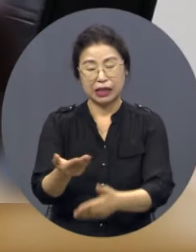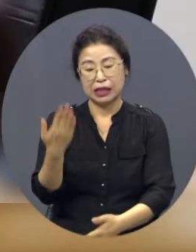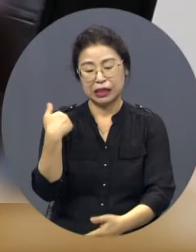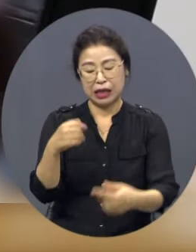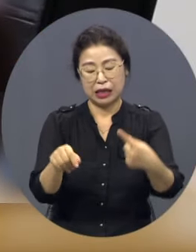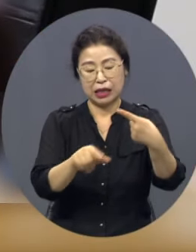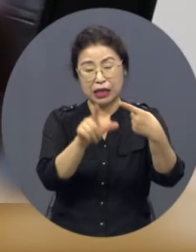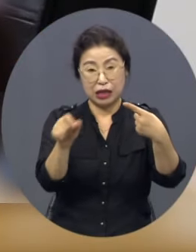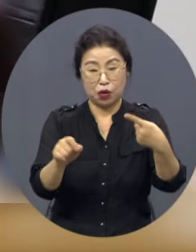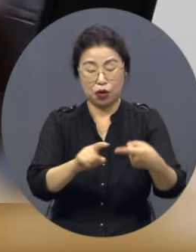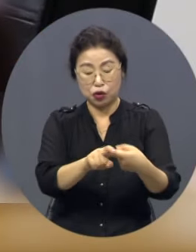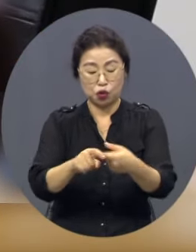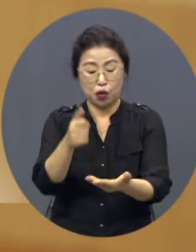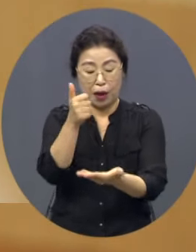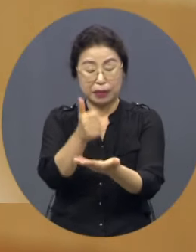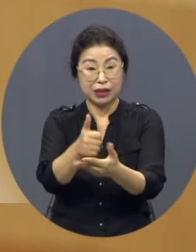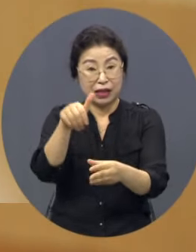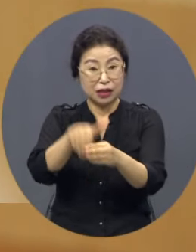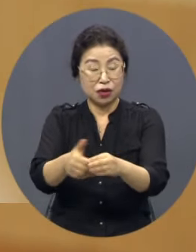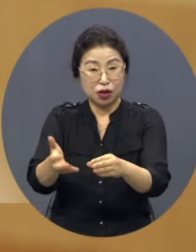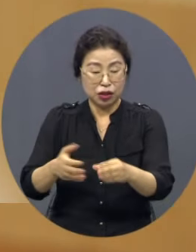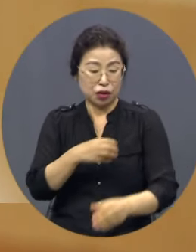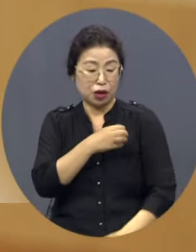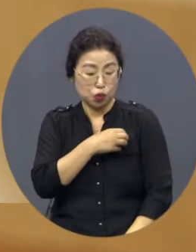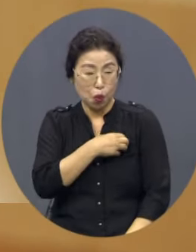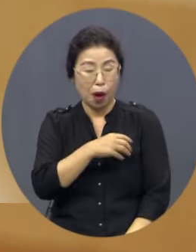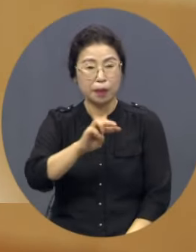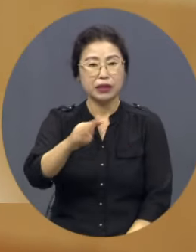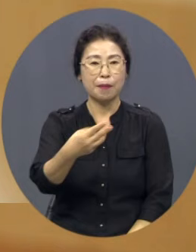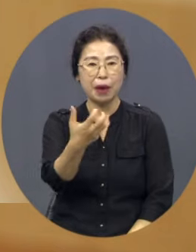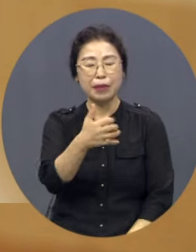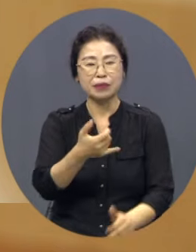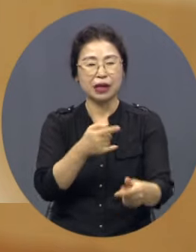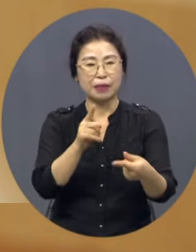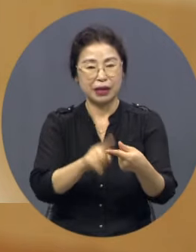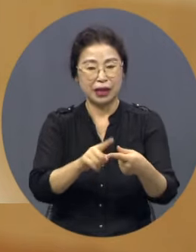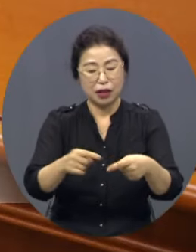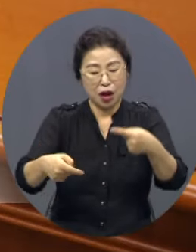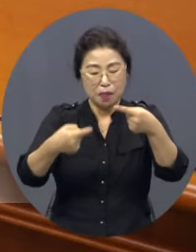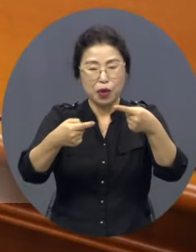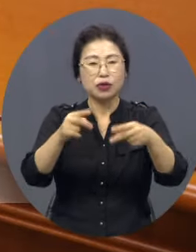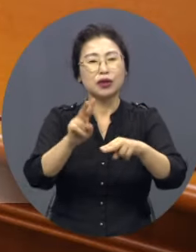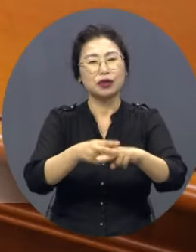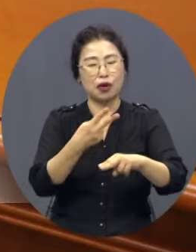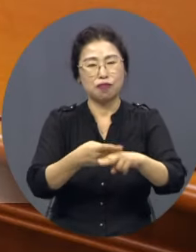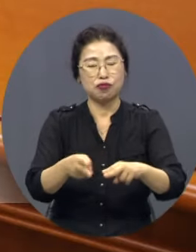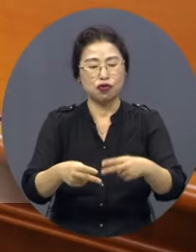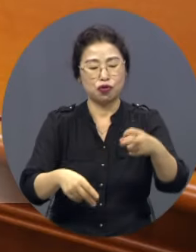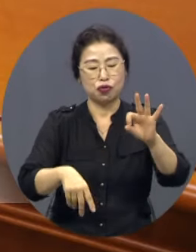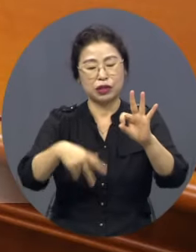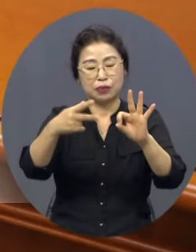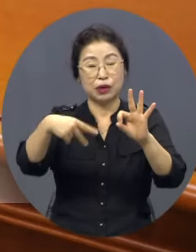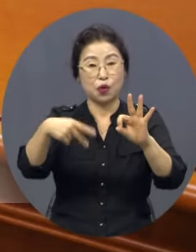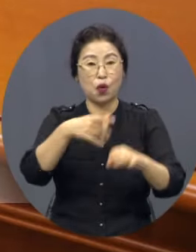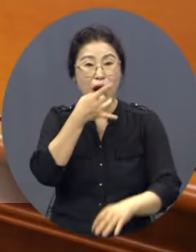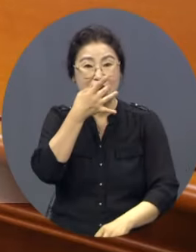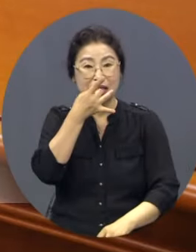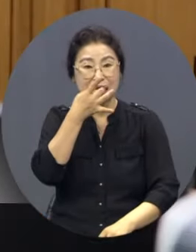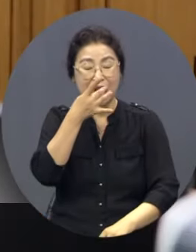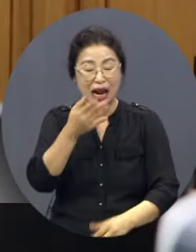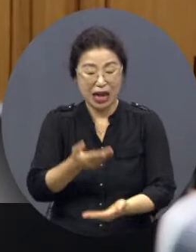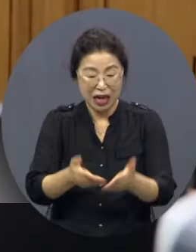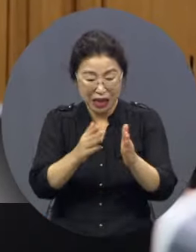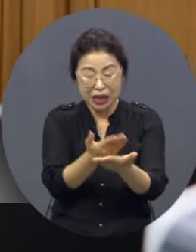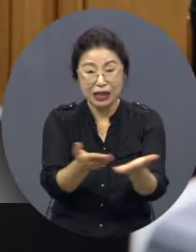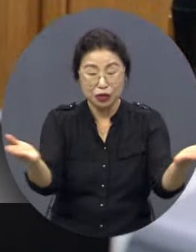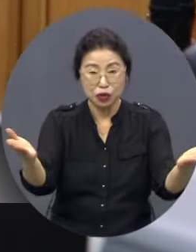1월 조합장 선거를 앞두고 조합원 등 380여 명에게 명절 선물로 10kg짜리 쌀 한 포대씩을